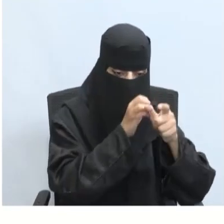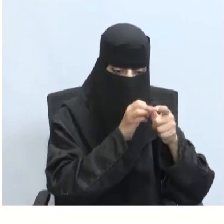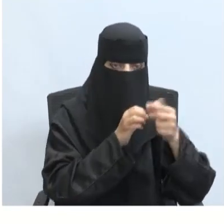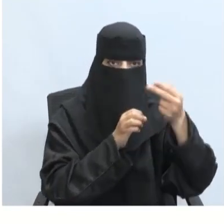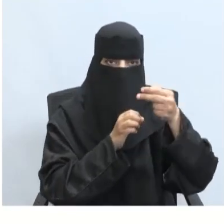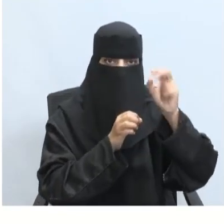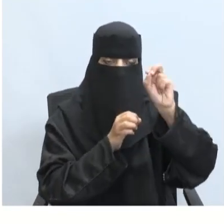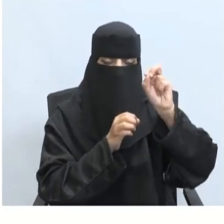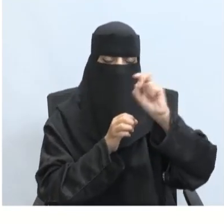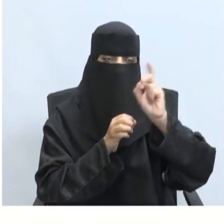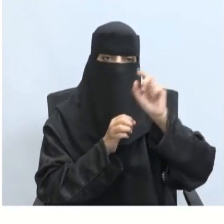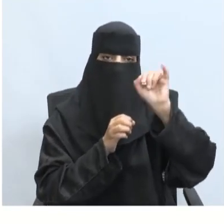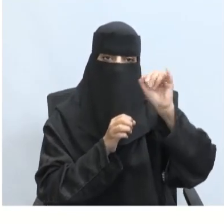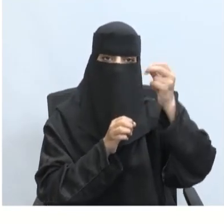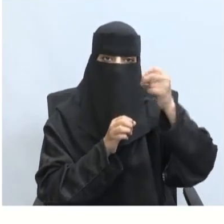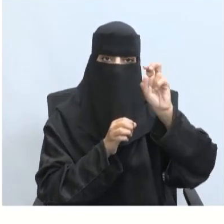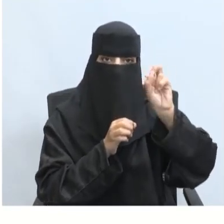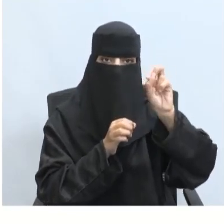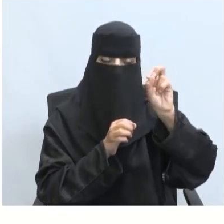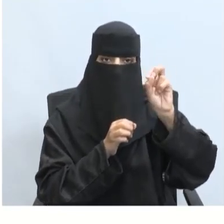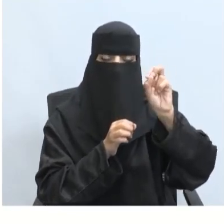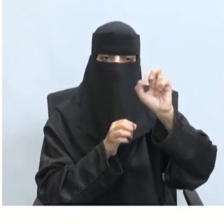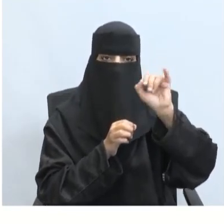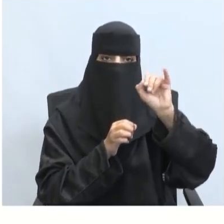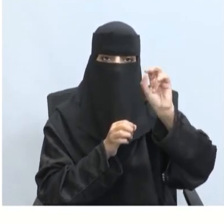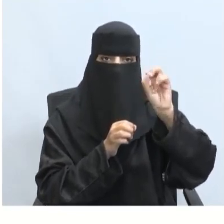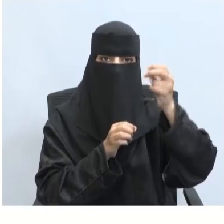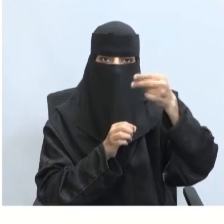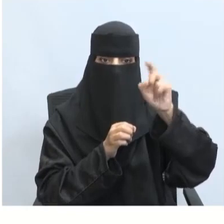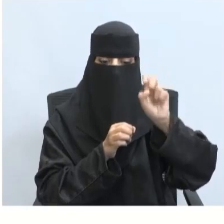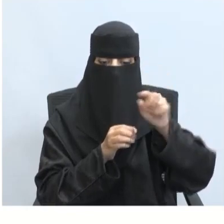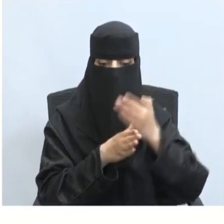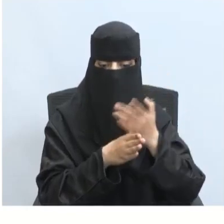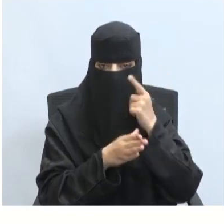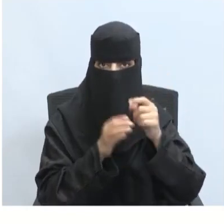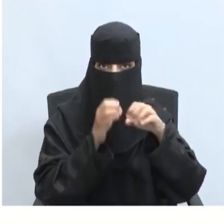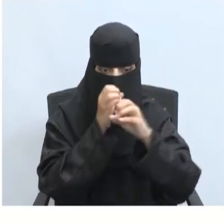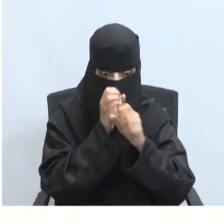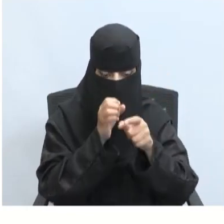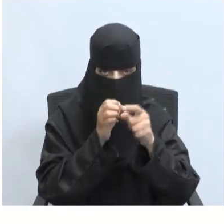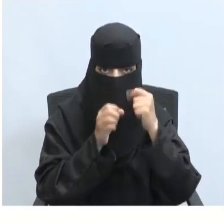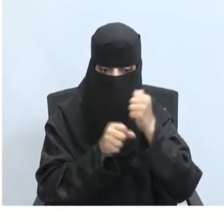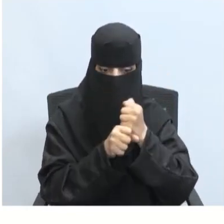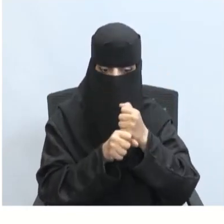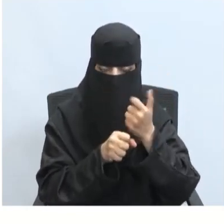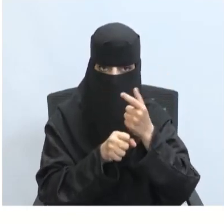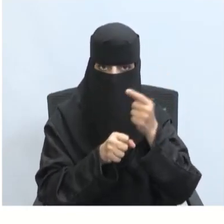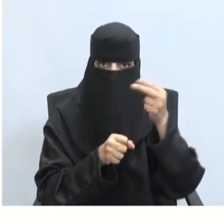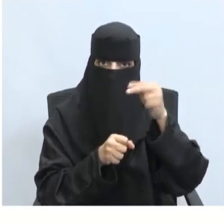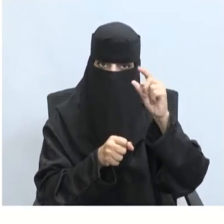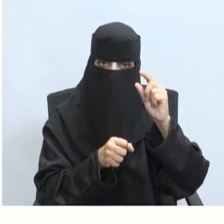مستويه او مراه محدبه نعم احسنت عزيزي الطالب اذا لتصحيح طول النظر نستخدم